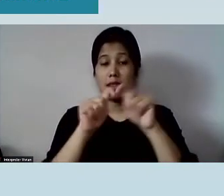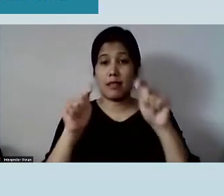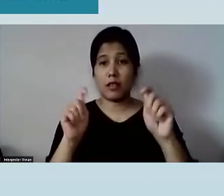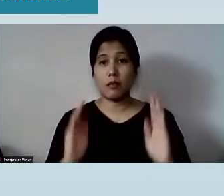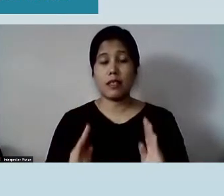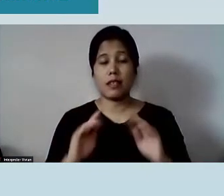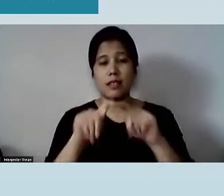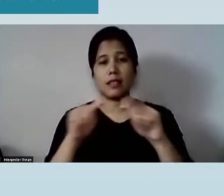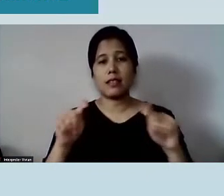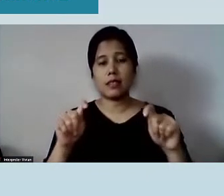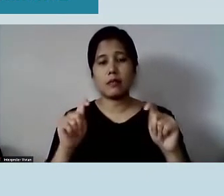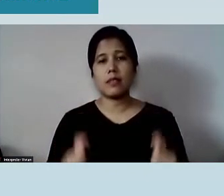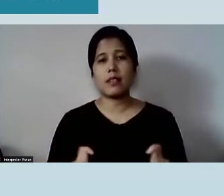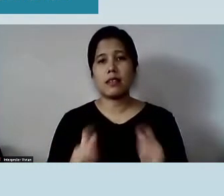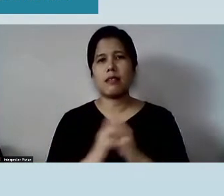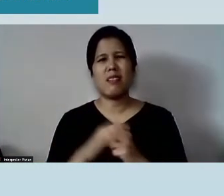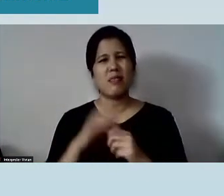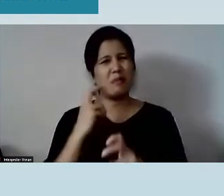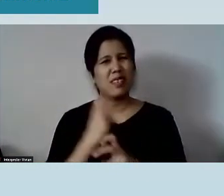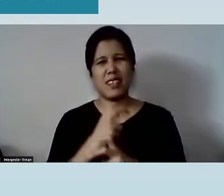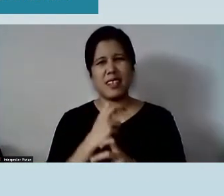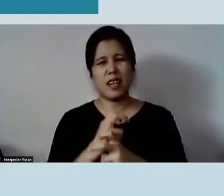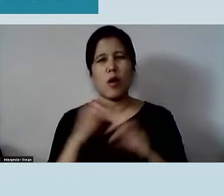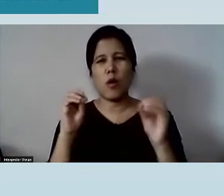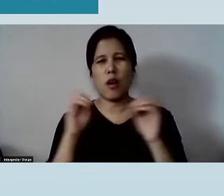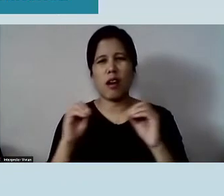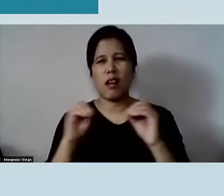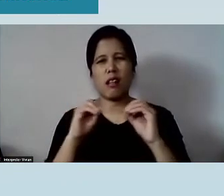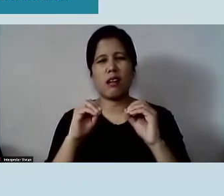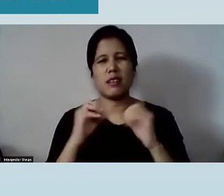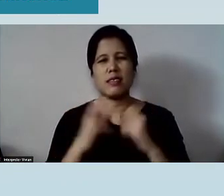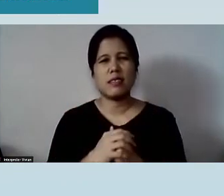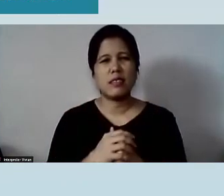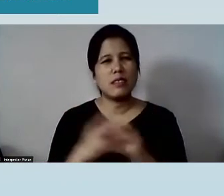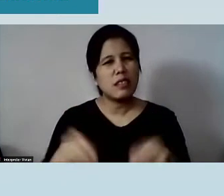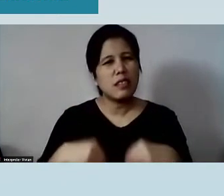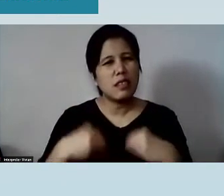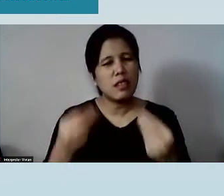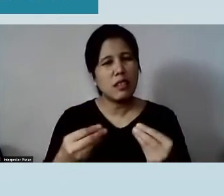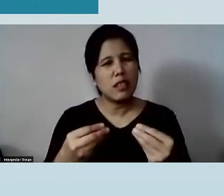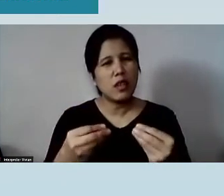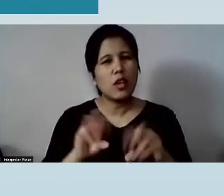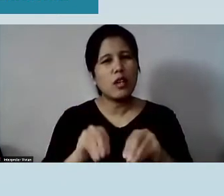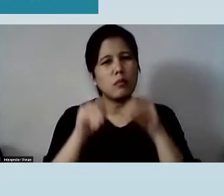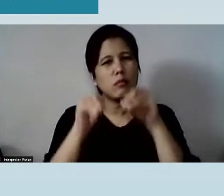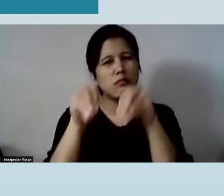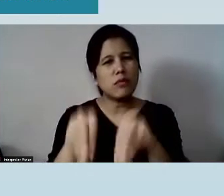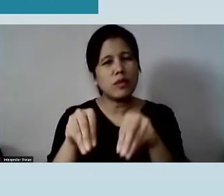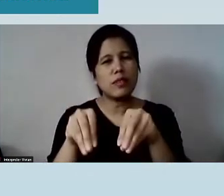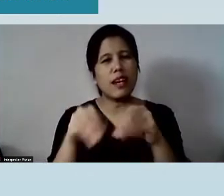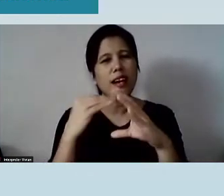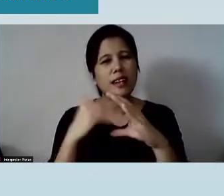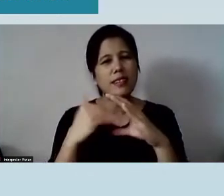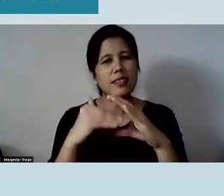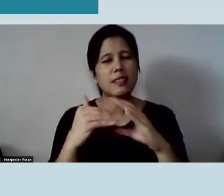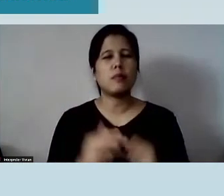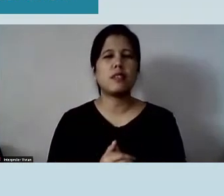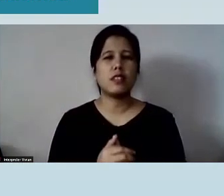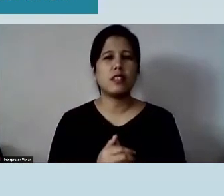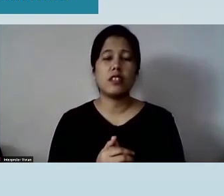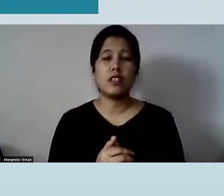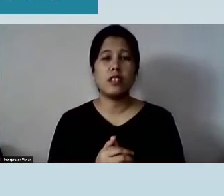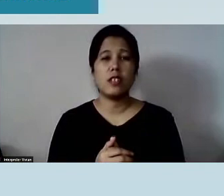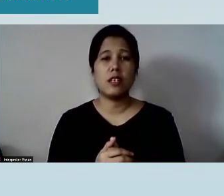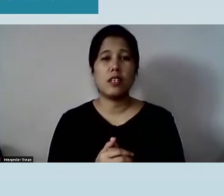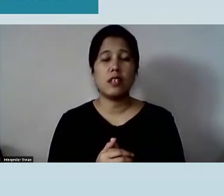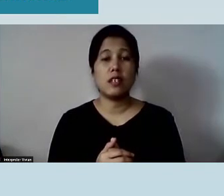medyo mahirap kasi wala pang masyado silang nilalagay or ini-install ng mga accessibility features. Unlike dito sa